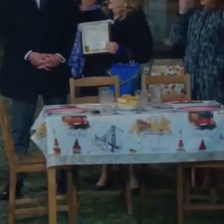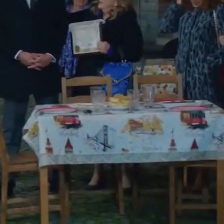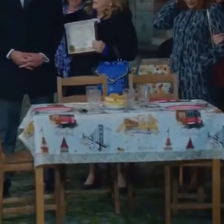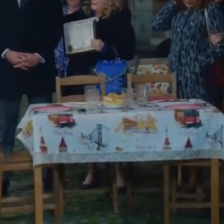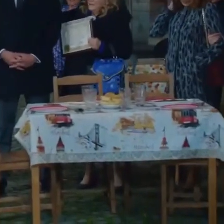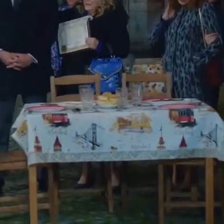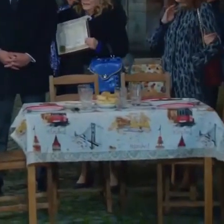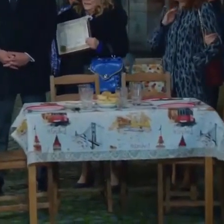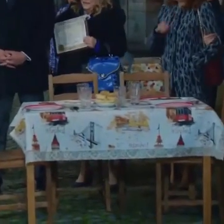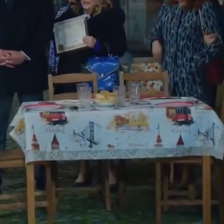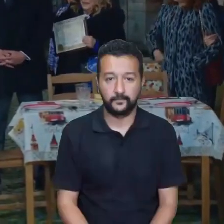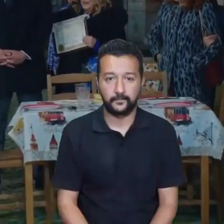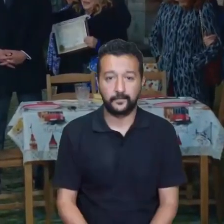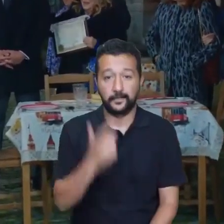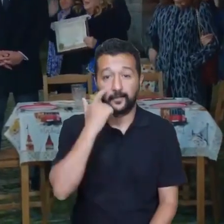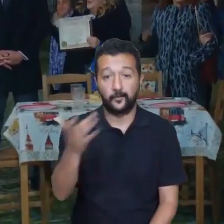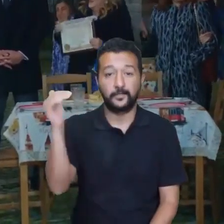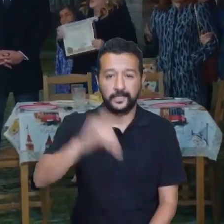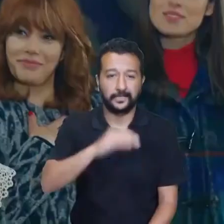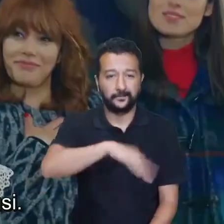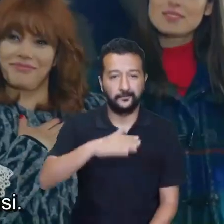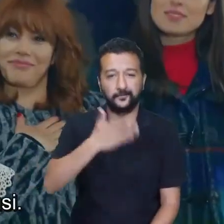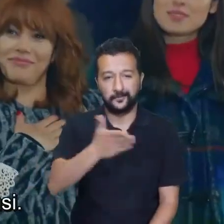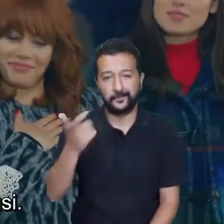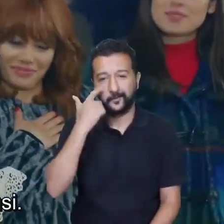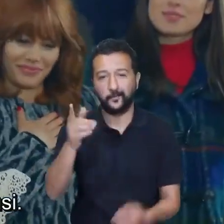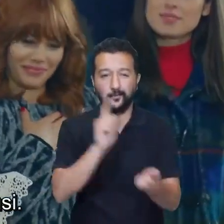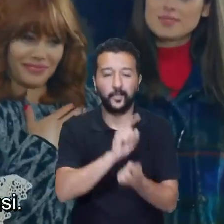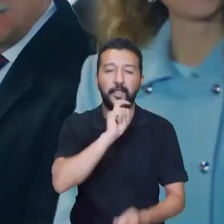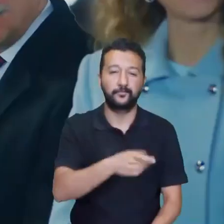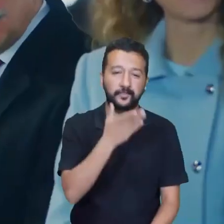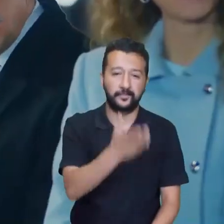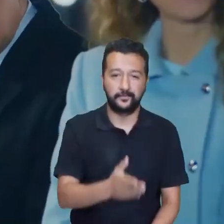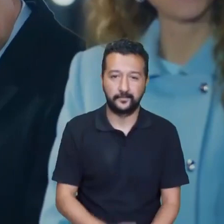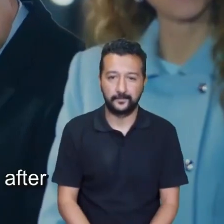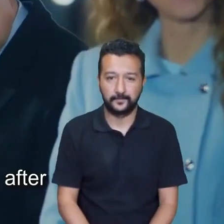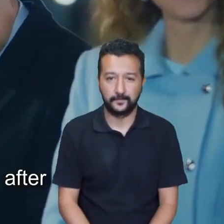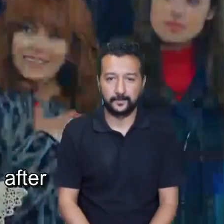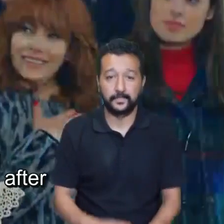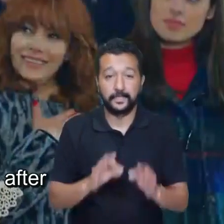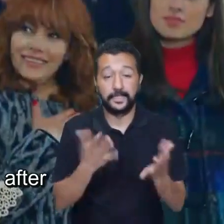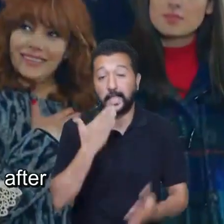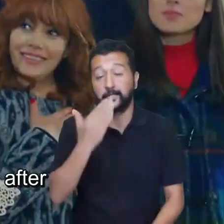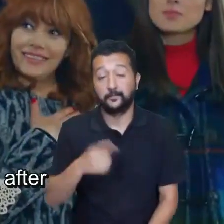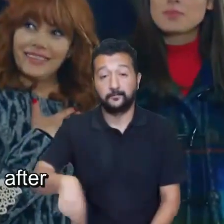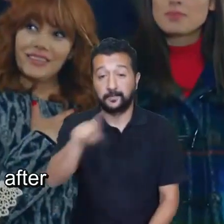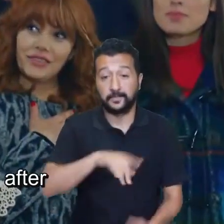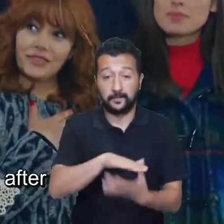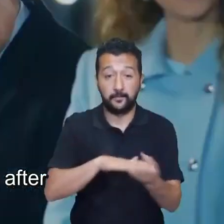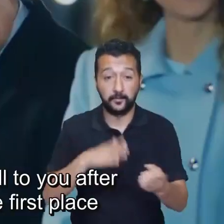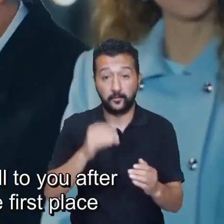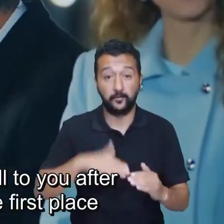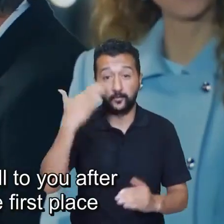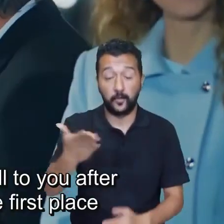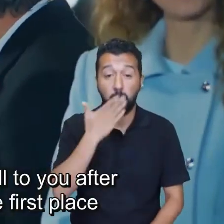Itır'la Tarık'ın arasına Hulusi geçti. Hoş geldiniz çocuklar. Hoş bulduk Hulusi amca. Ne yalan söyleyeyim, siz mezun olduktan